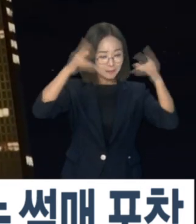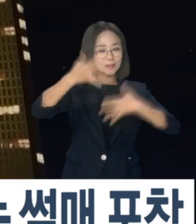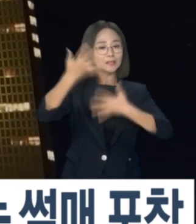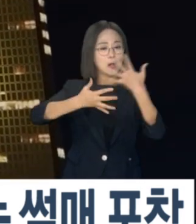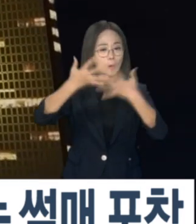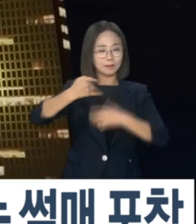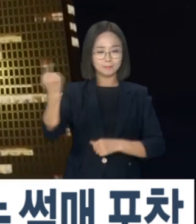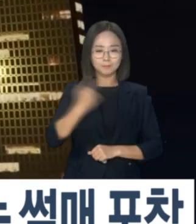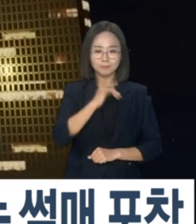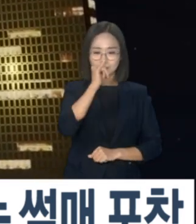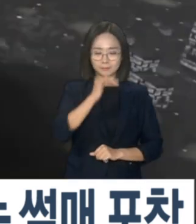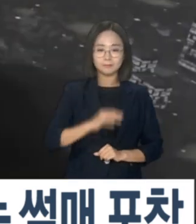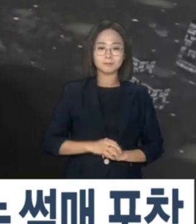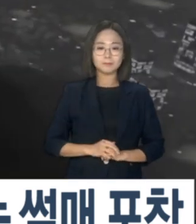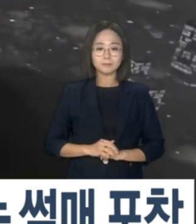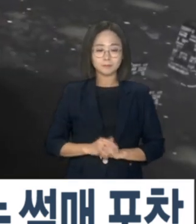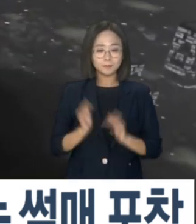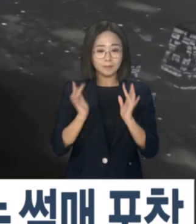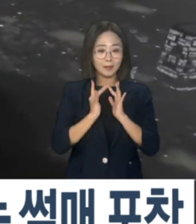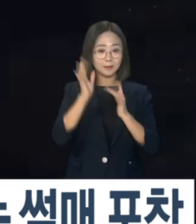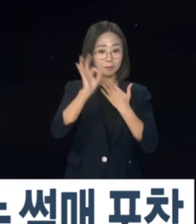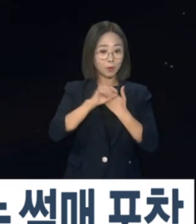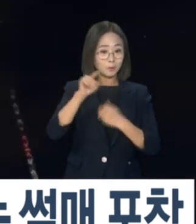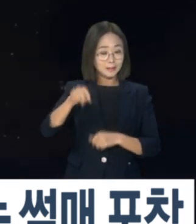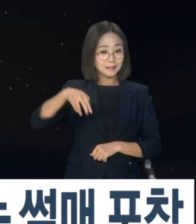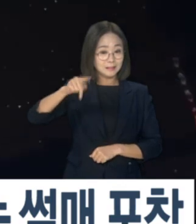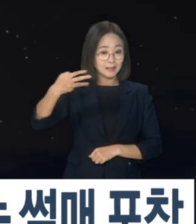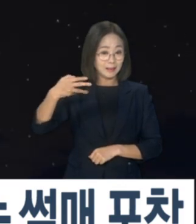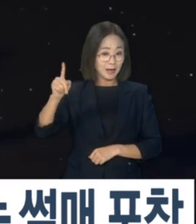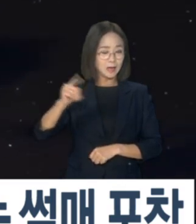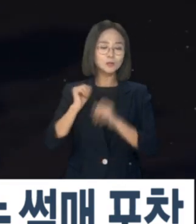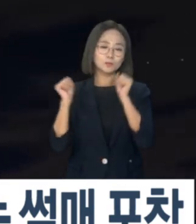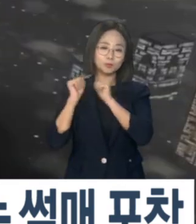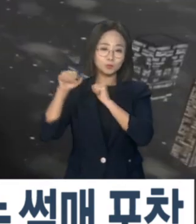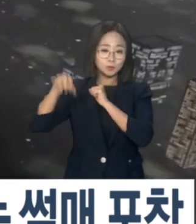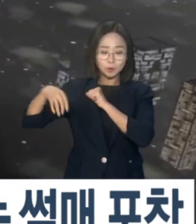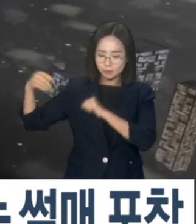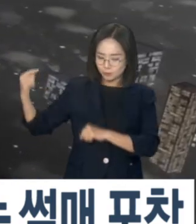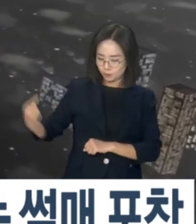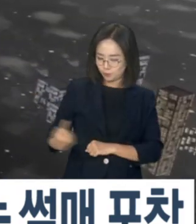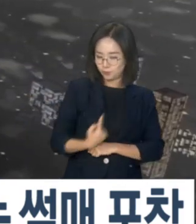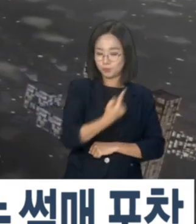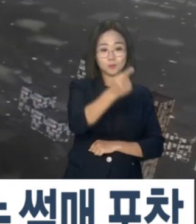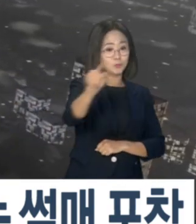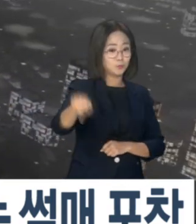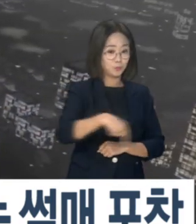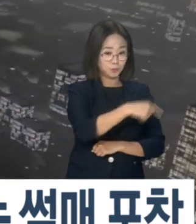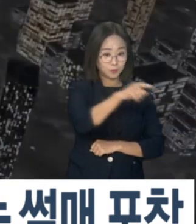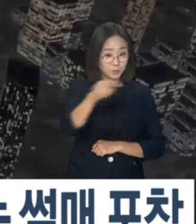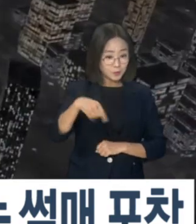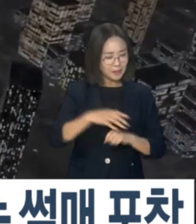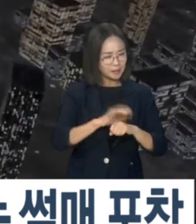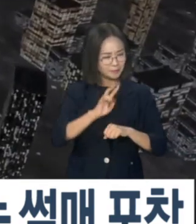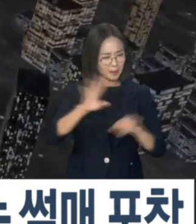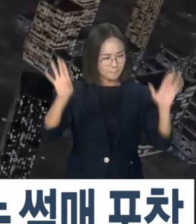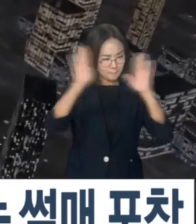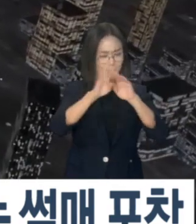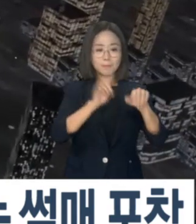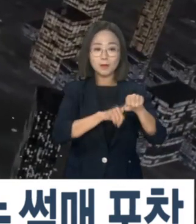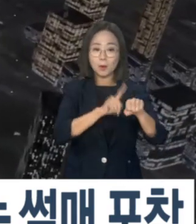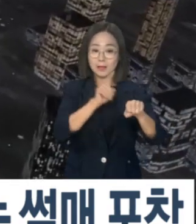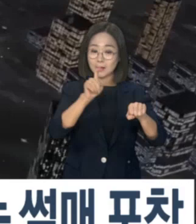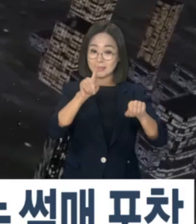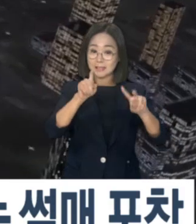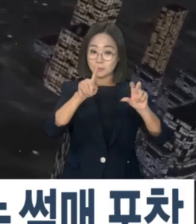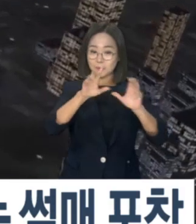동영상이 올라온 겁니다 웹사이트에 따르면 산타는 이날 북극을 출발해 세계 곳곳을 돌다 24일 밤 11시 25분